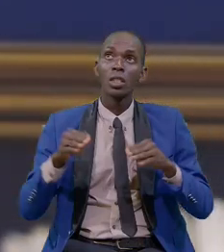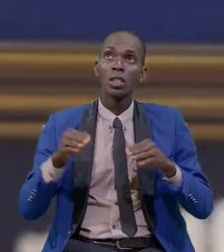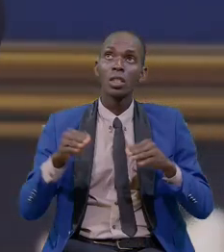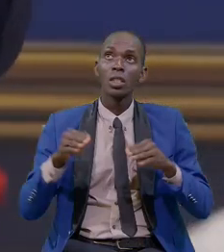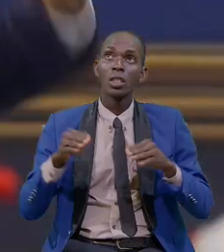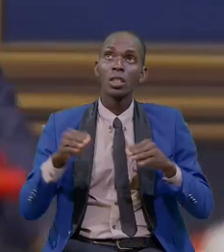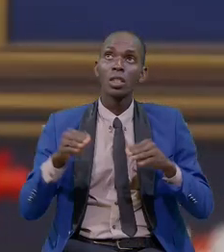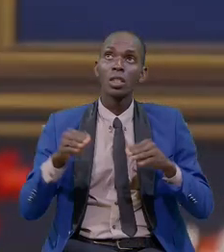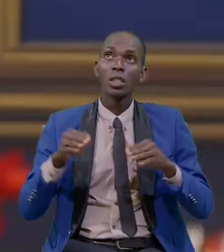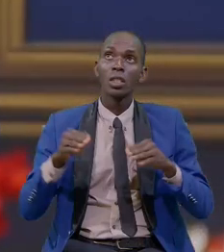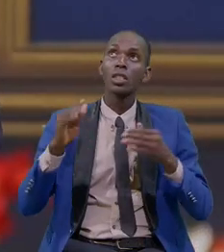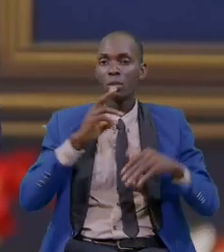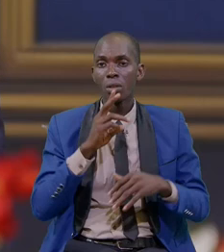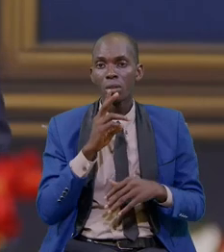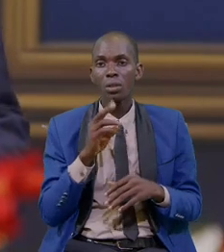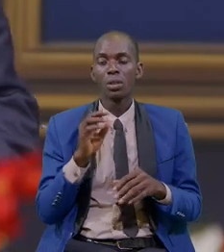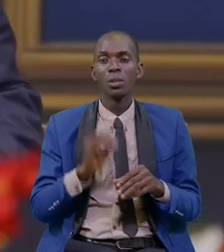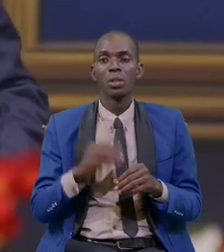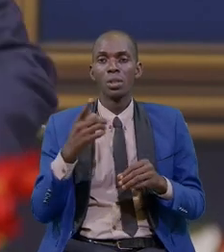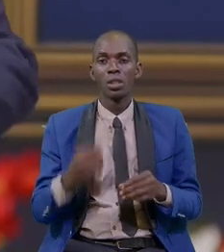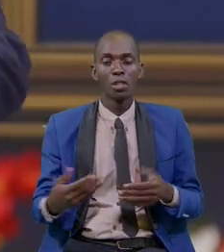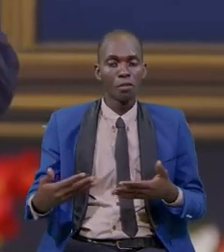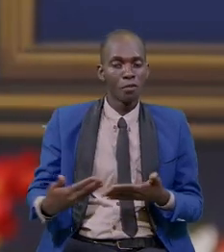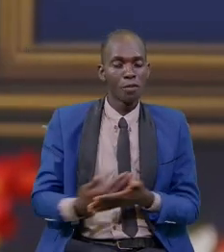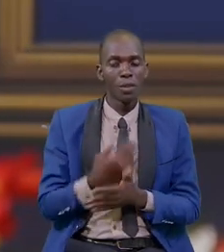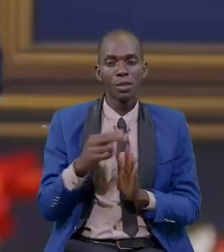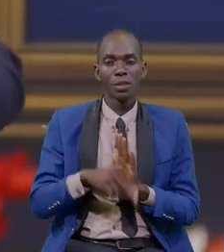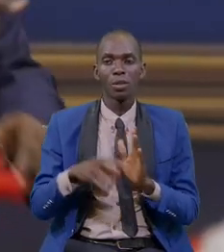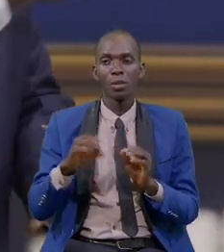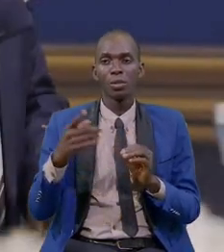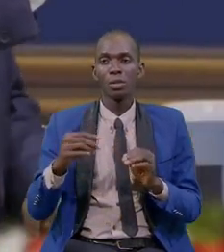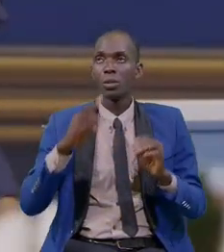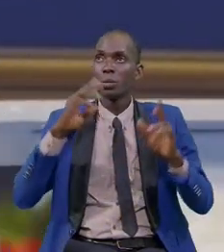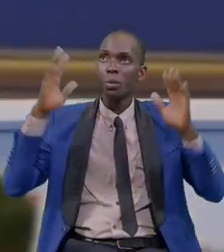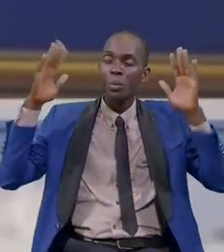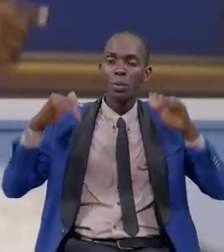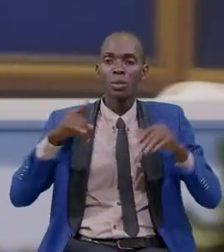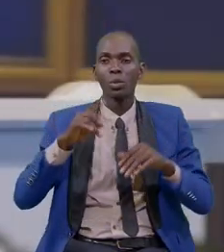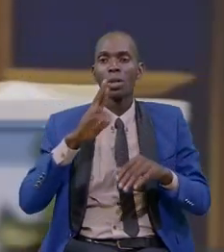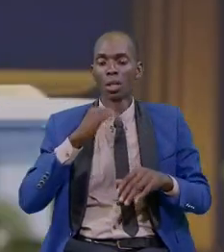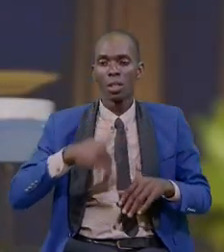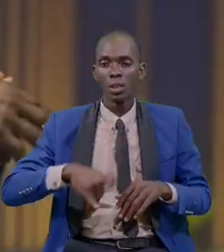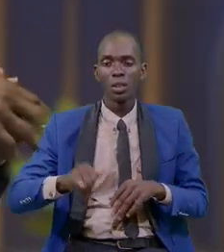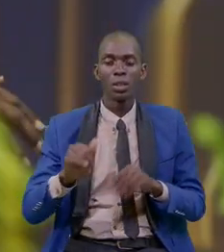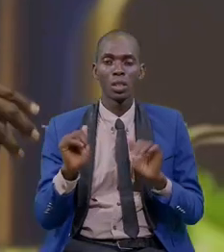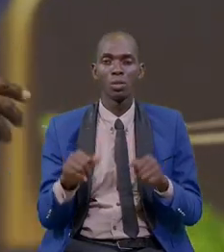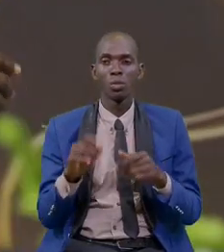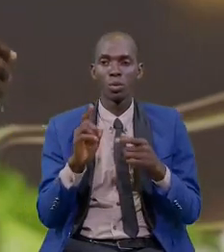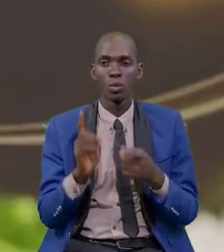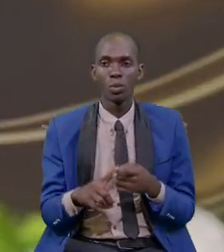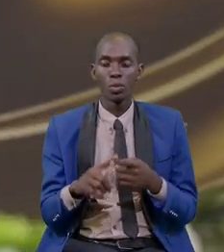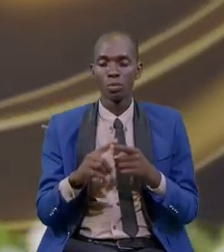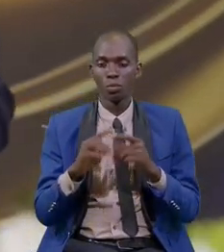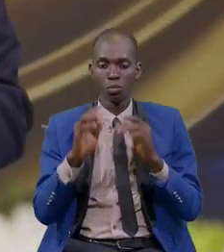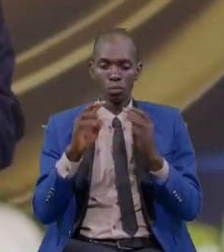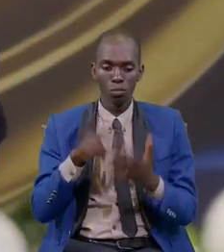pluie, dans la fraîcheur de la pluie et dans toutes choses, vous êtes encore assis et vous êtes en train d'écouter la parole